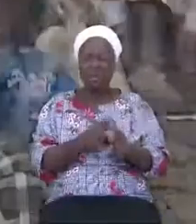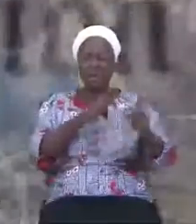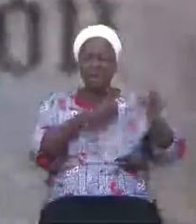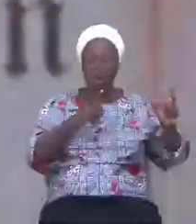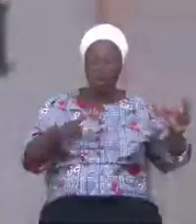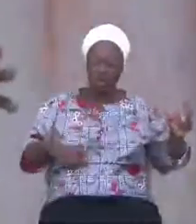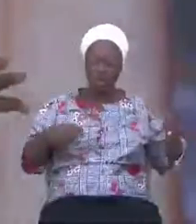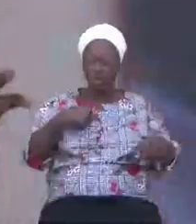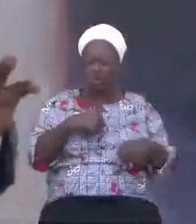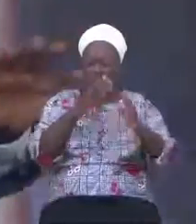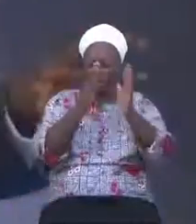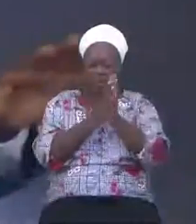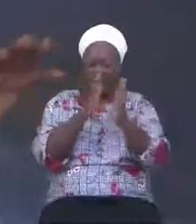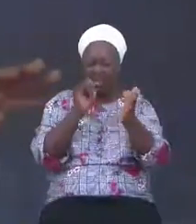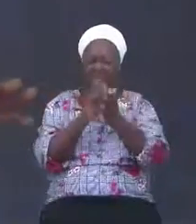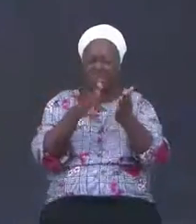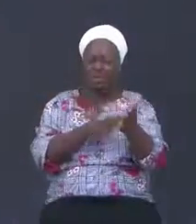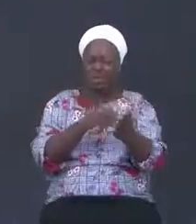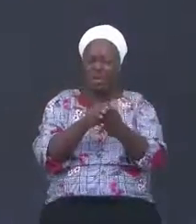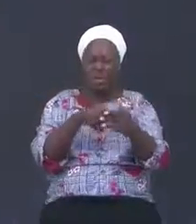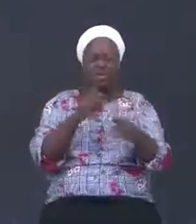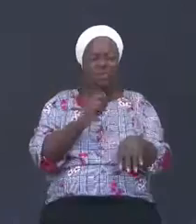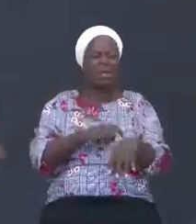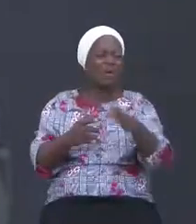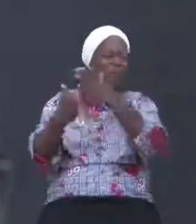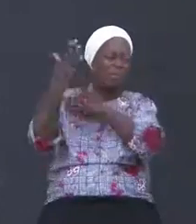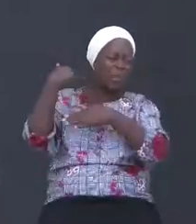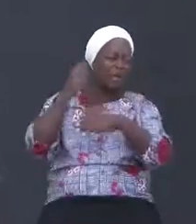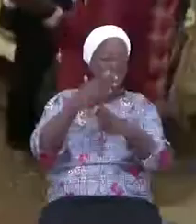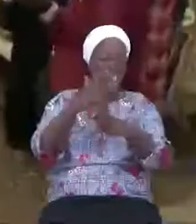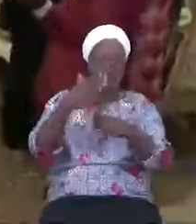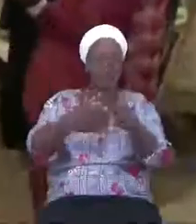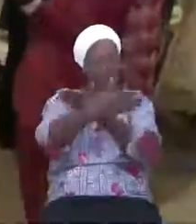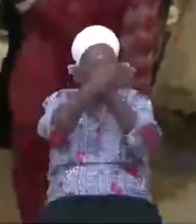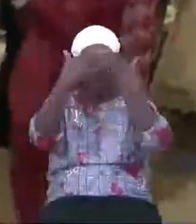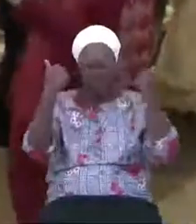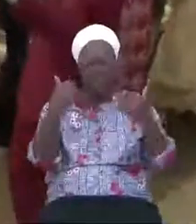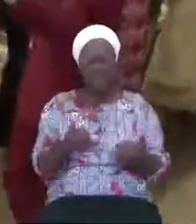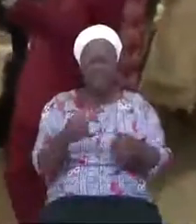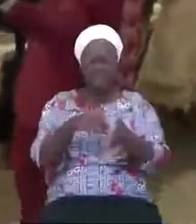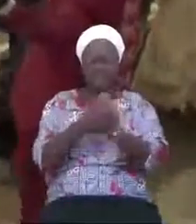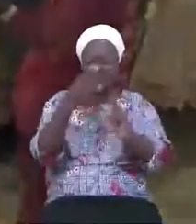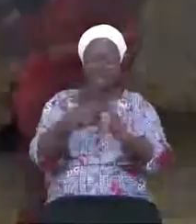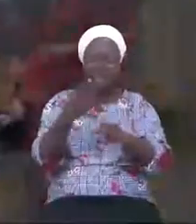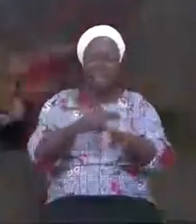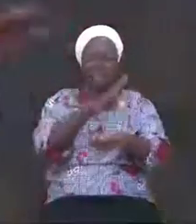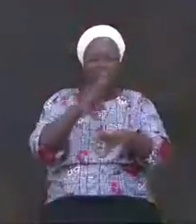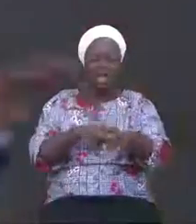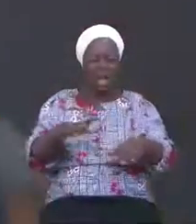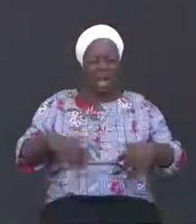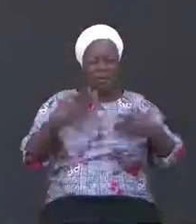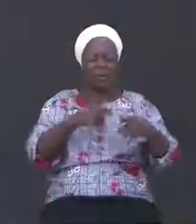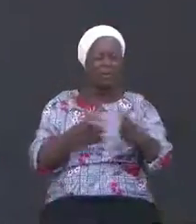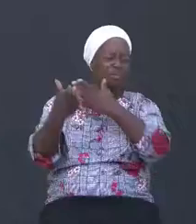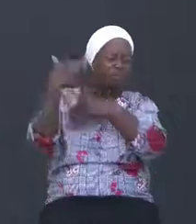Seigneur, nous prions que les faiblesses du passé soient totalement oubliées. La vie ordinaire du passé